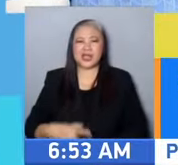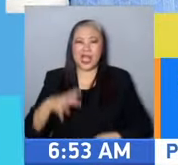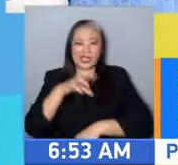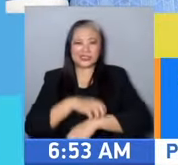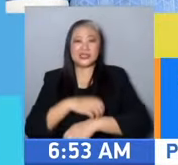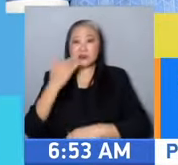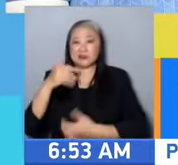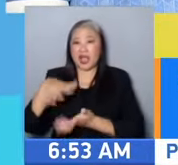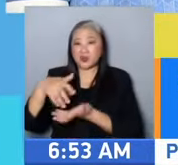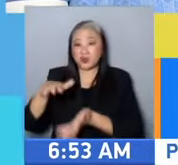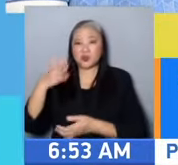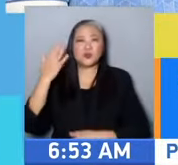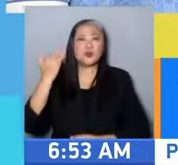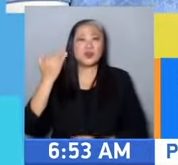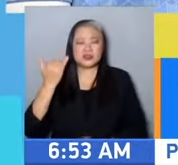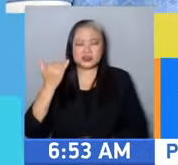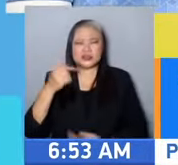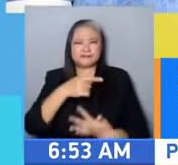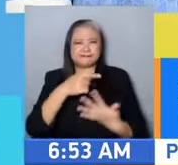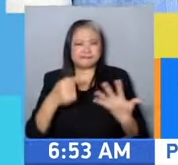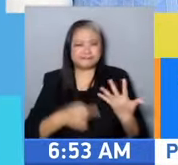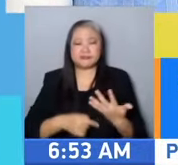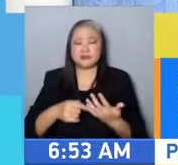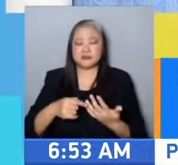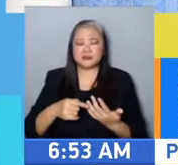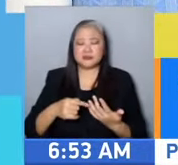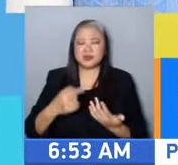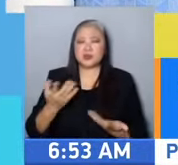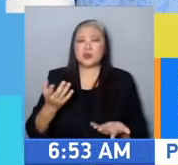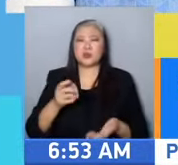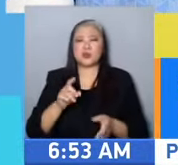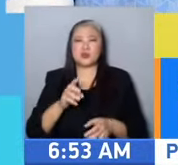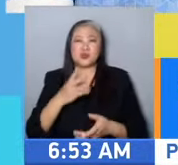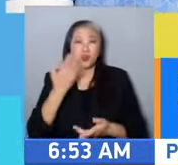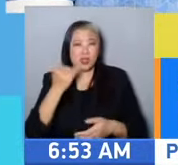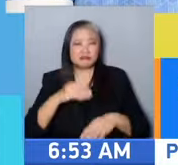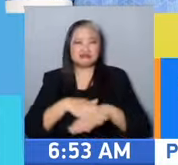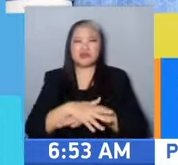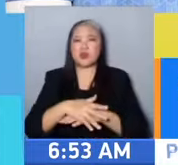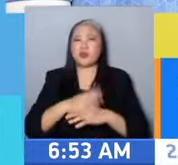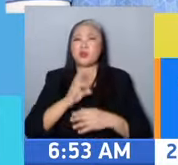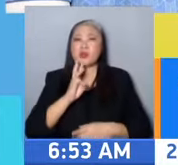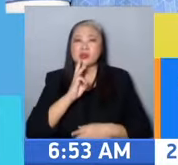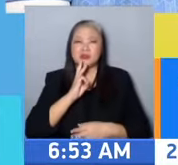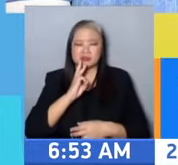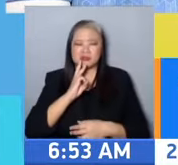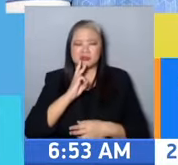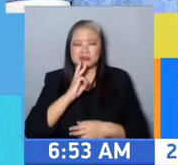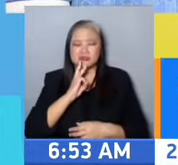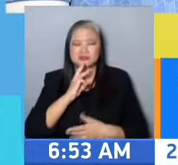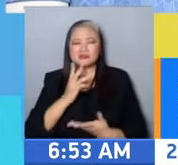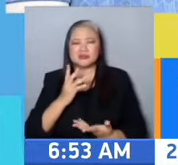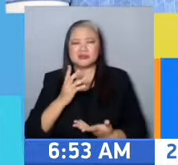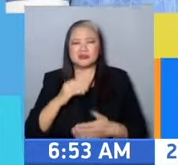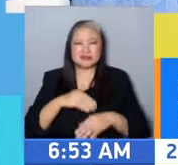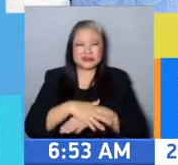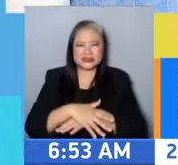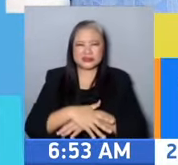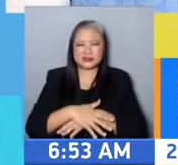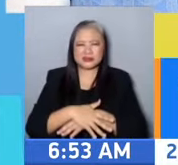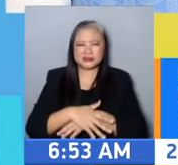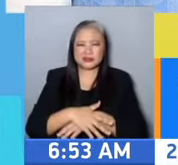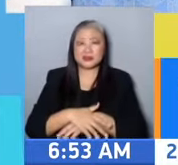ay ang tubig ang may kinalaman sa atin para na sa ganun ay maiwasan natin